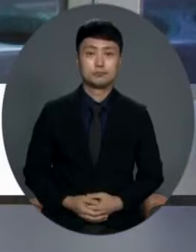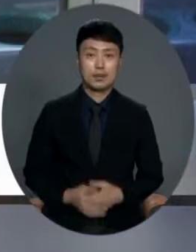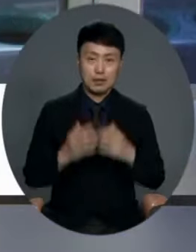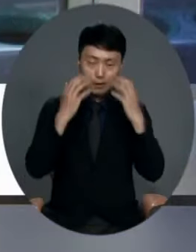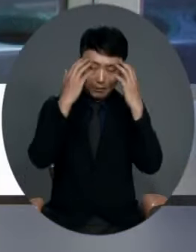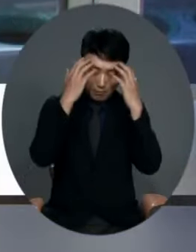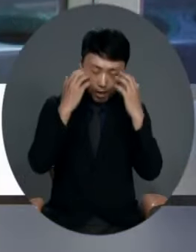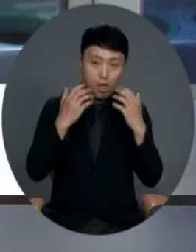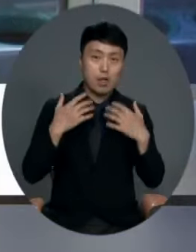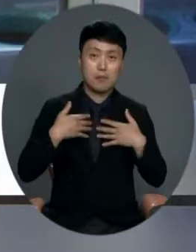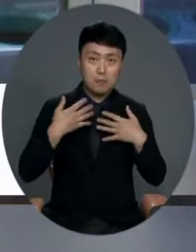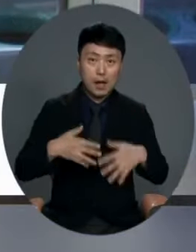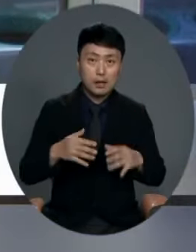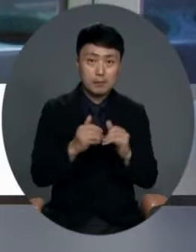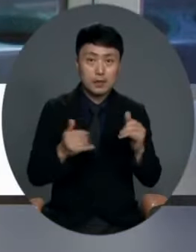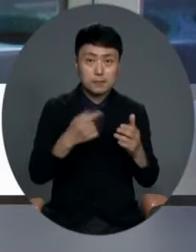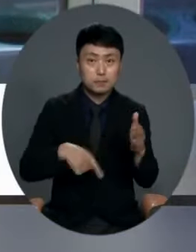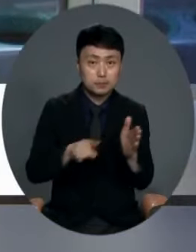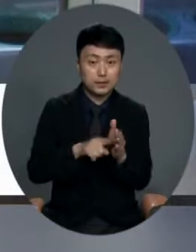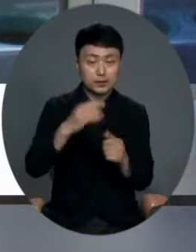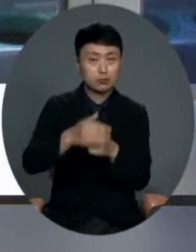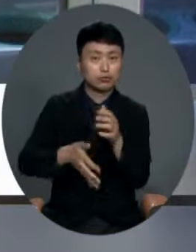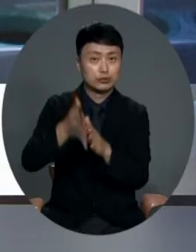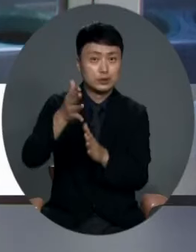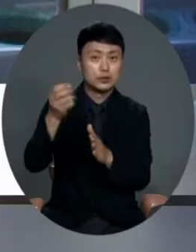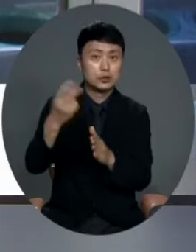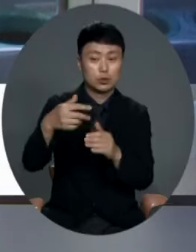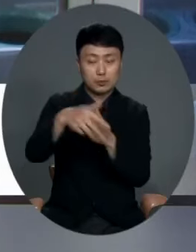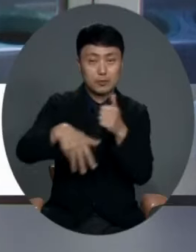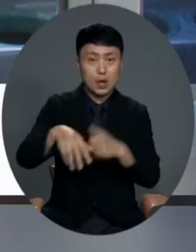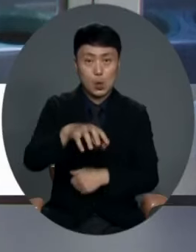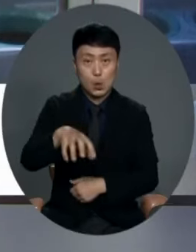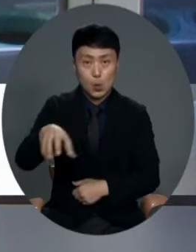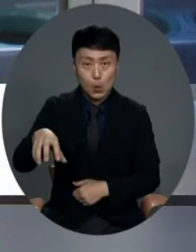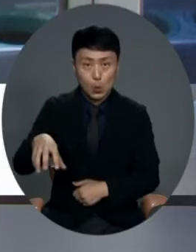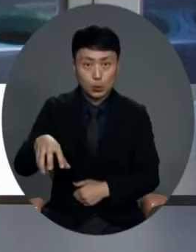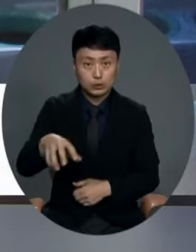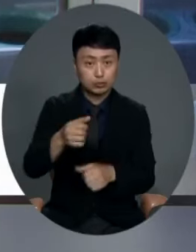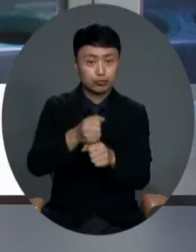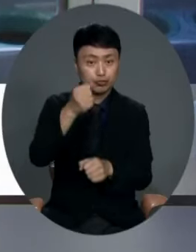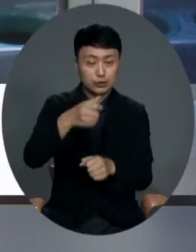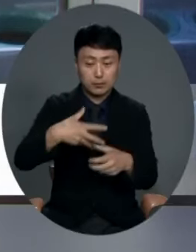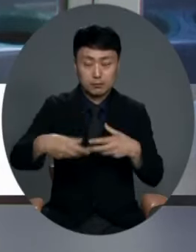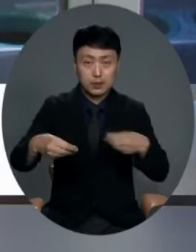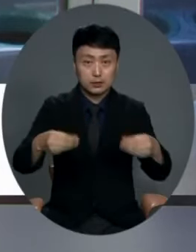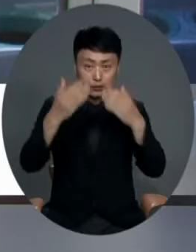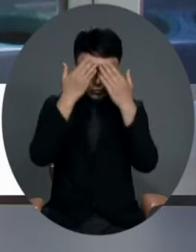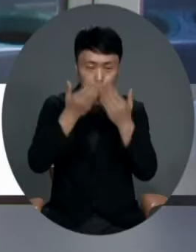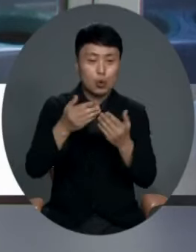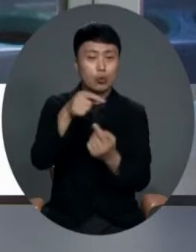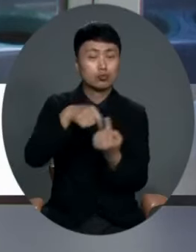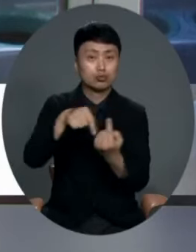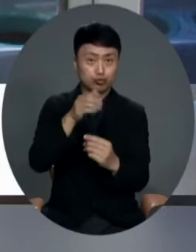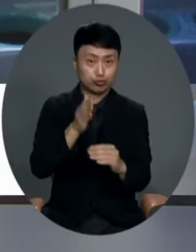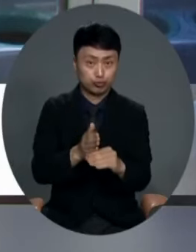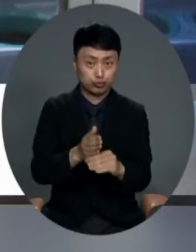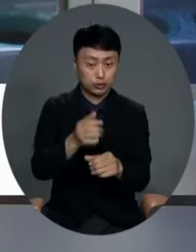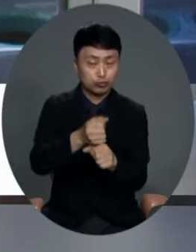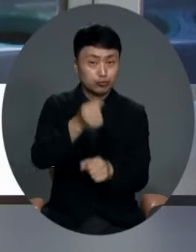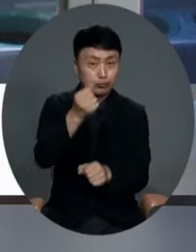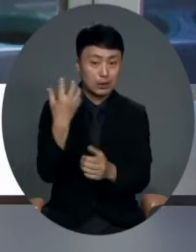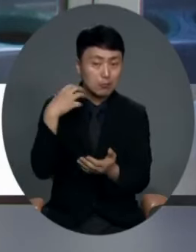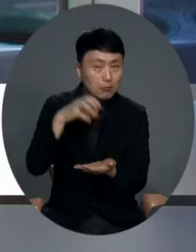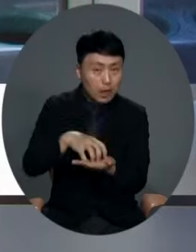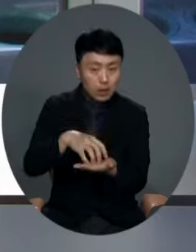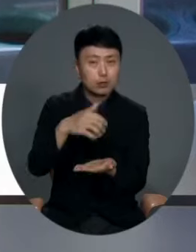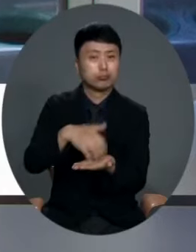폭염에 지친 시민들을 위해서 대구시와 일선 구군이 양산을 무료로 빌려주는 양심 양산을 운영하고 있습니다. 그런데 돌아오지 않는